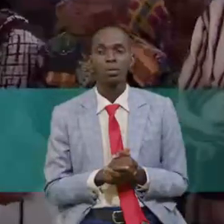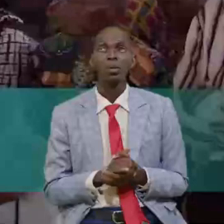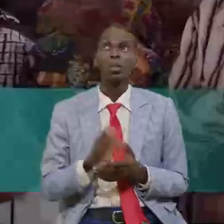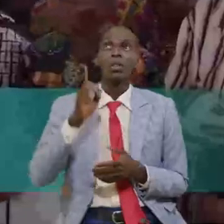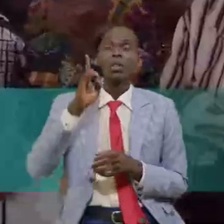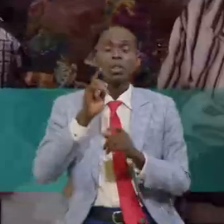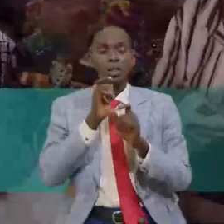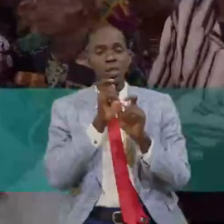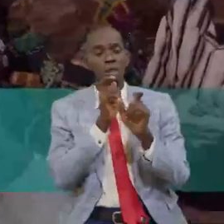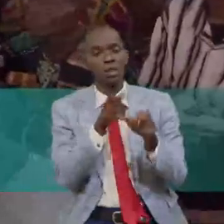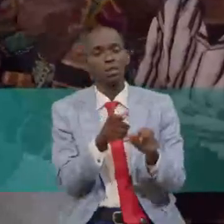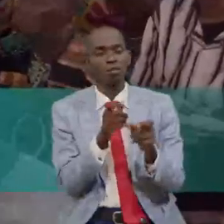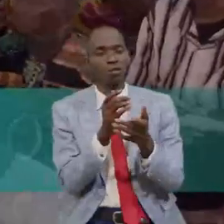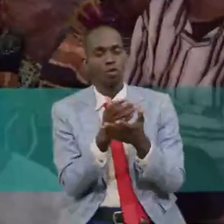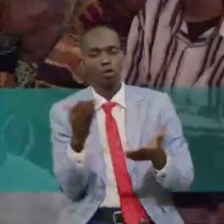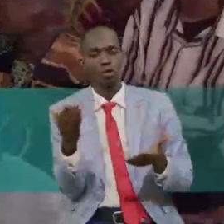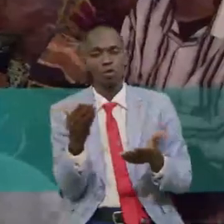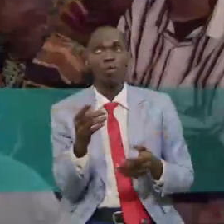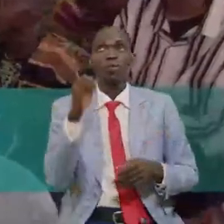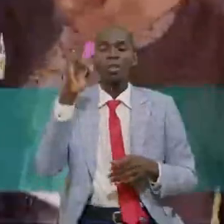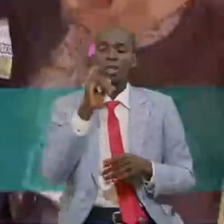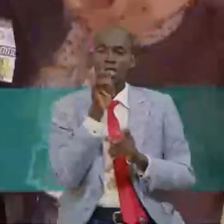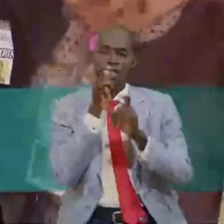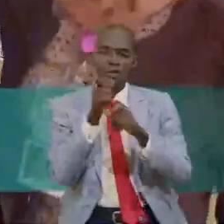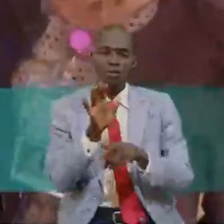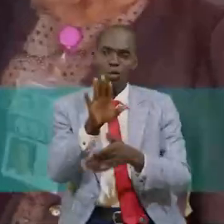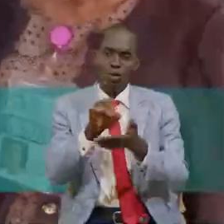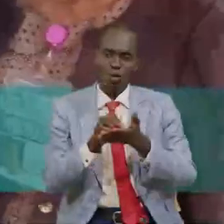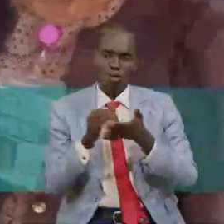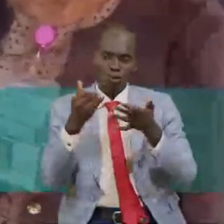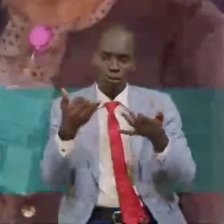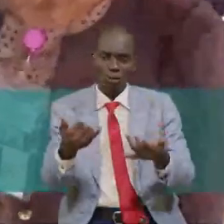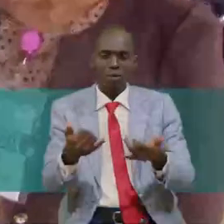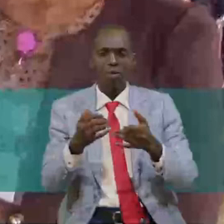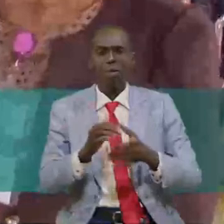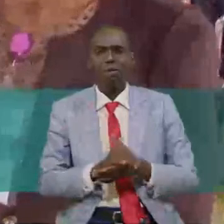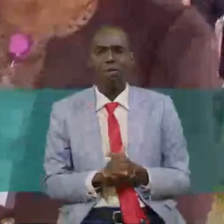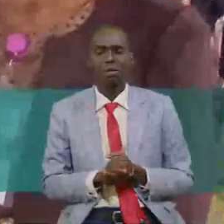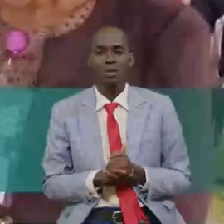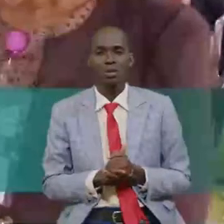Il a donné les uns et il te donnera pour toi.